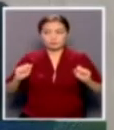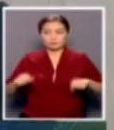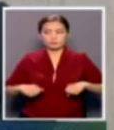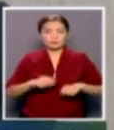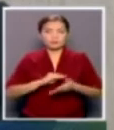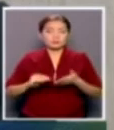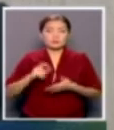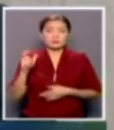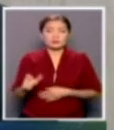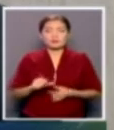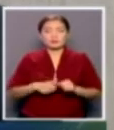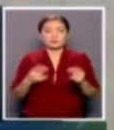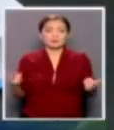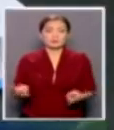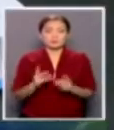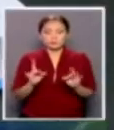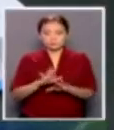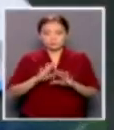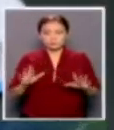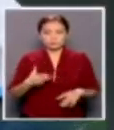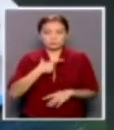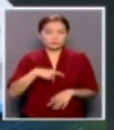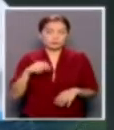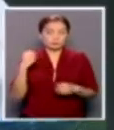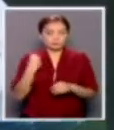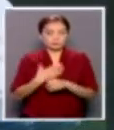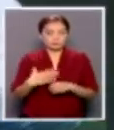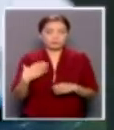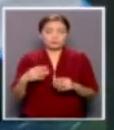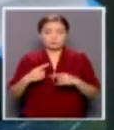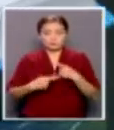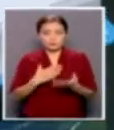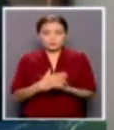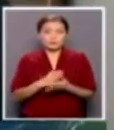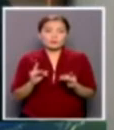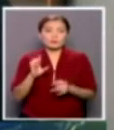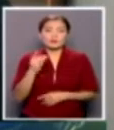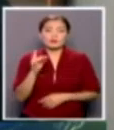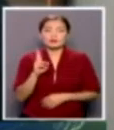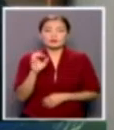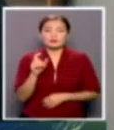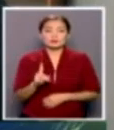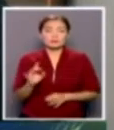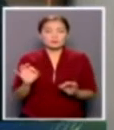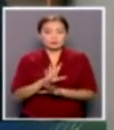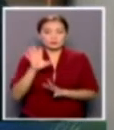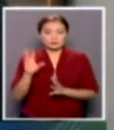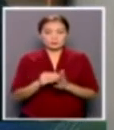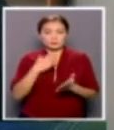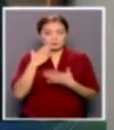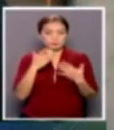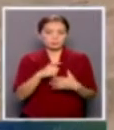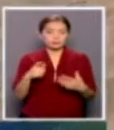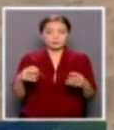дарынды қаламгер мәңгі өлмес өлеңдерімен өзіне алтыннан да құнды. Айта кетейік, Байрақ Кизат Барталы шайыр өлеңдерін сүйіп